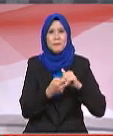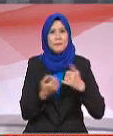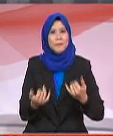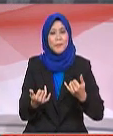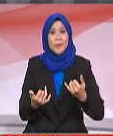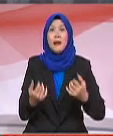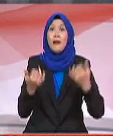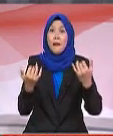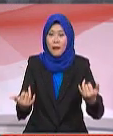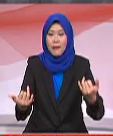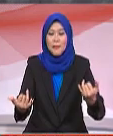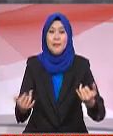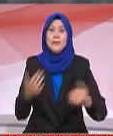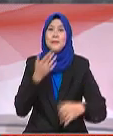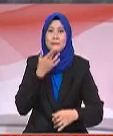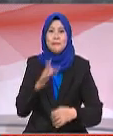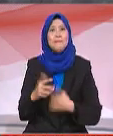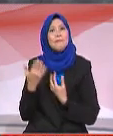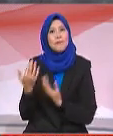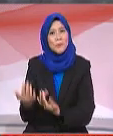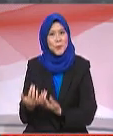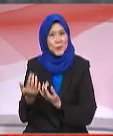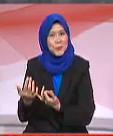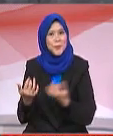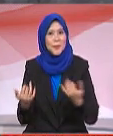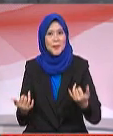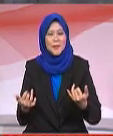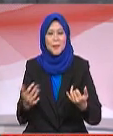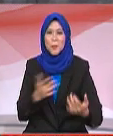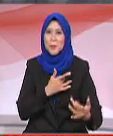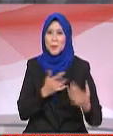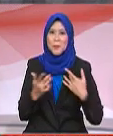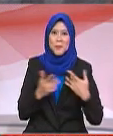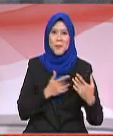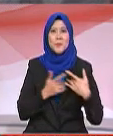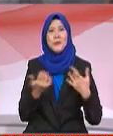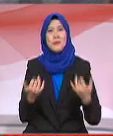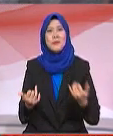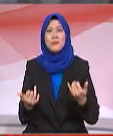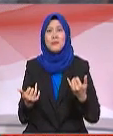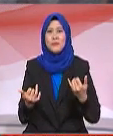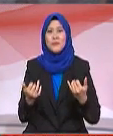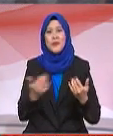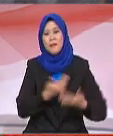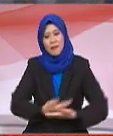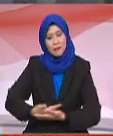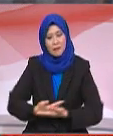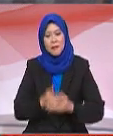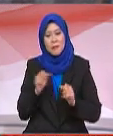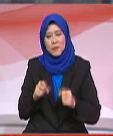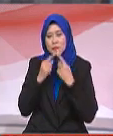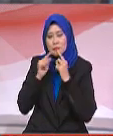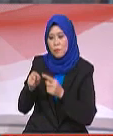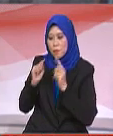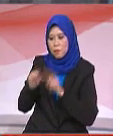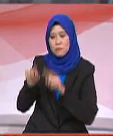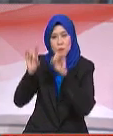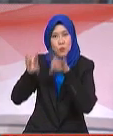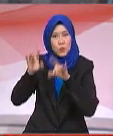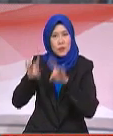yang sangat ditunggulah dan saya sangat terujalah supaya anak dapat menjawab peperiksaan